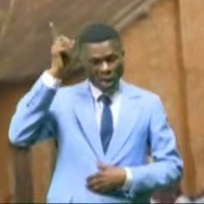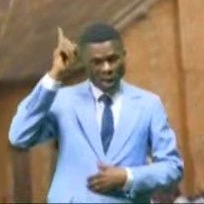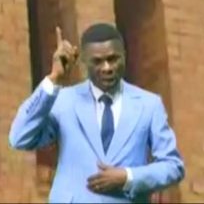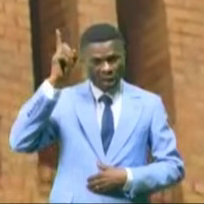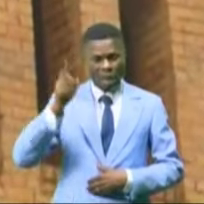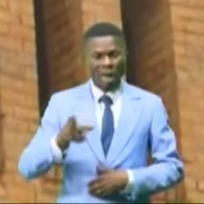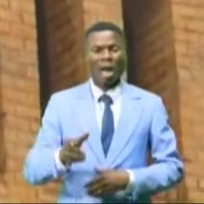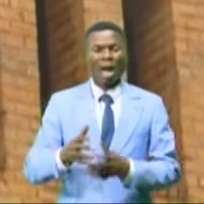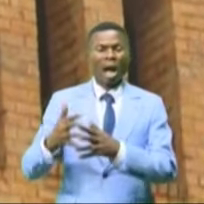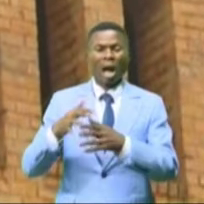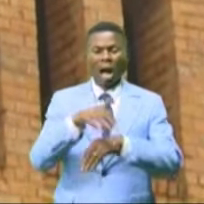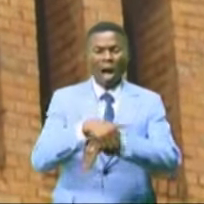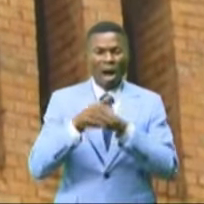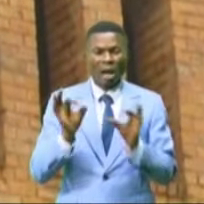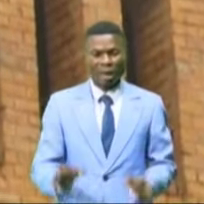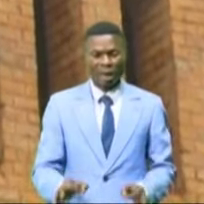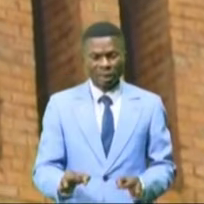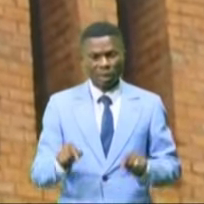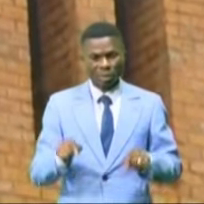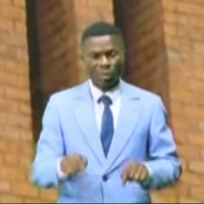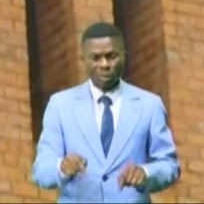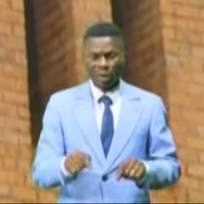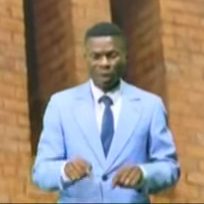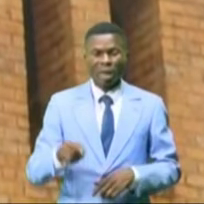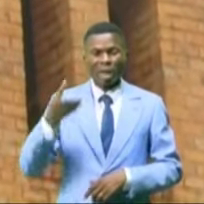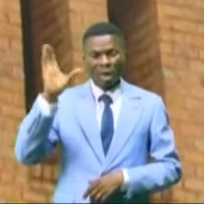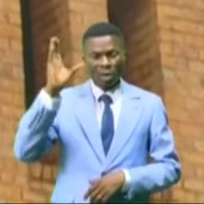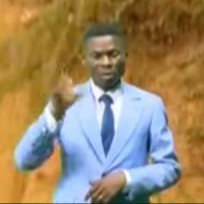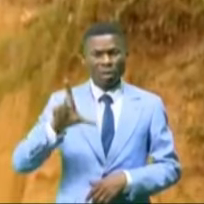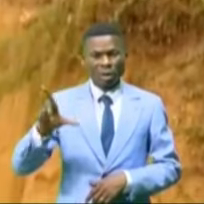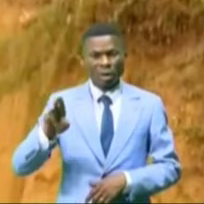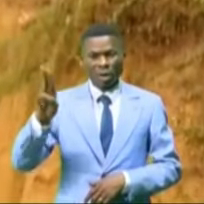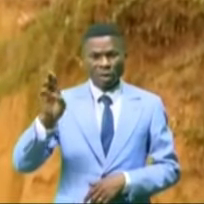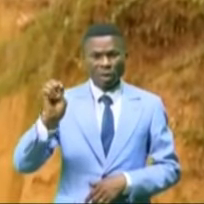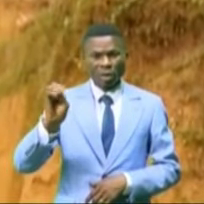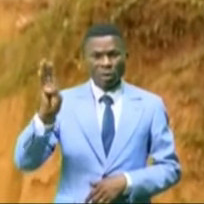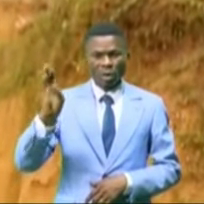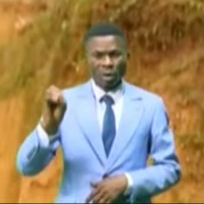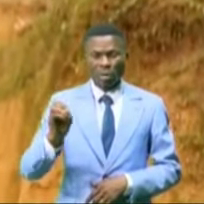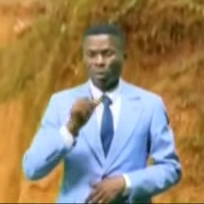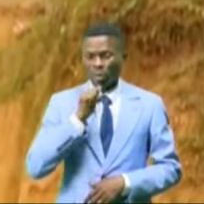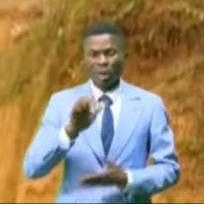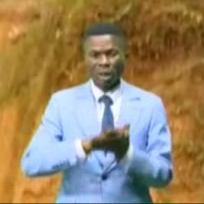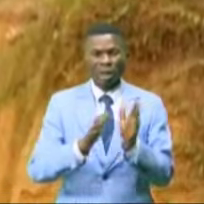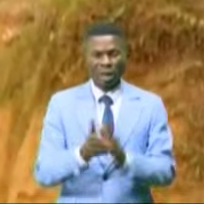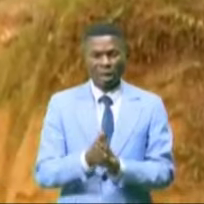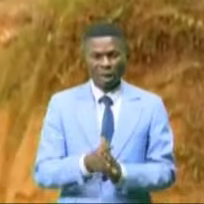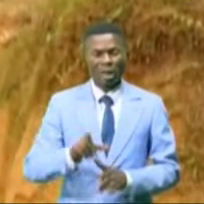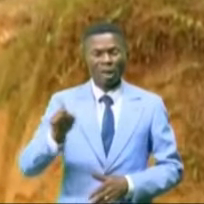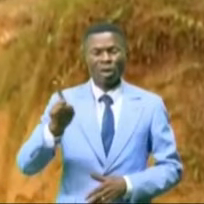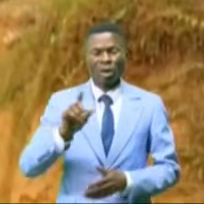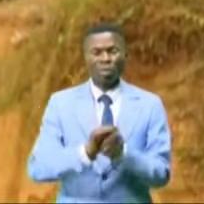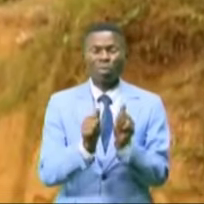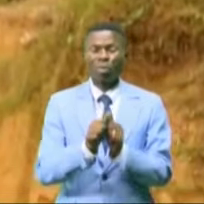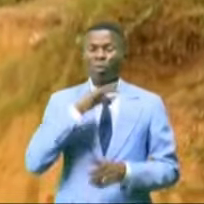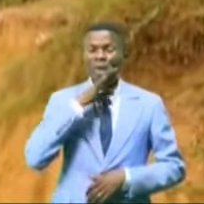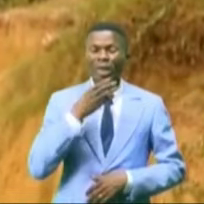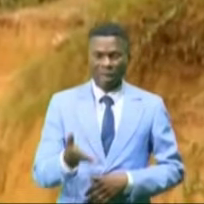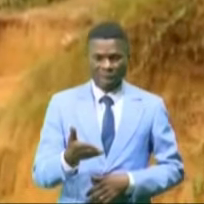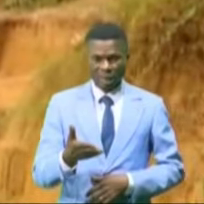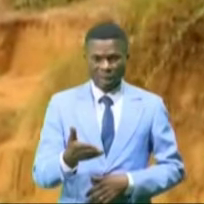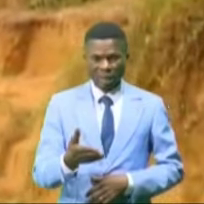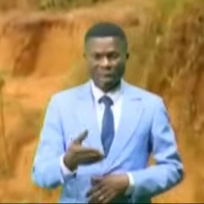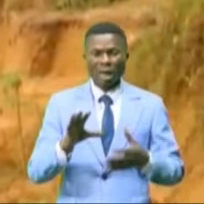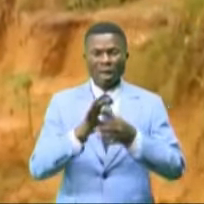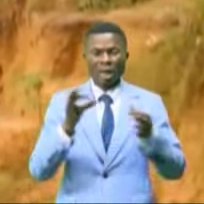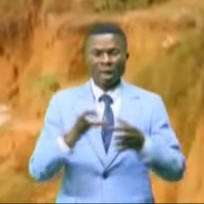London. Aujourd'hui, Luebo n'est pas aussi Luebo London. Luebo est devenu Luebo Wambua selon notre